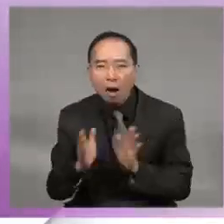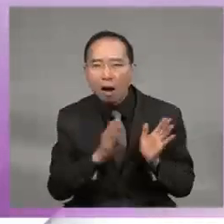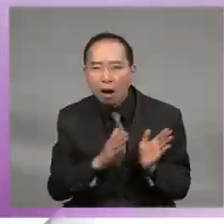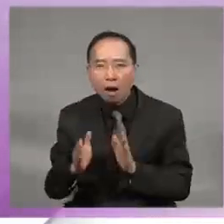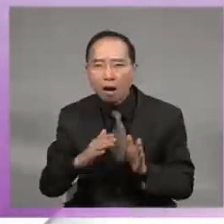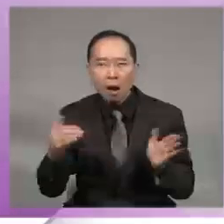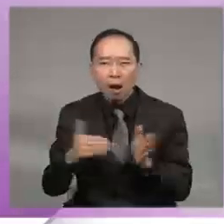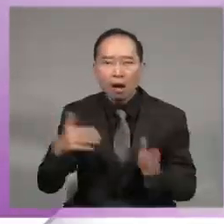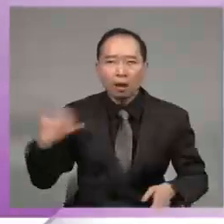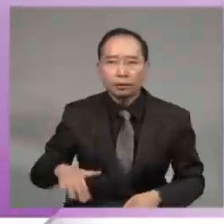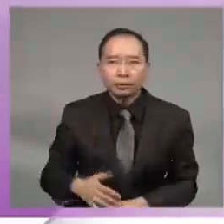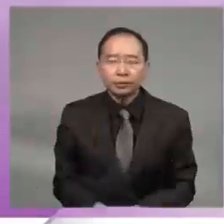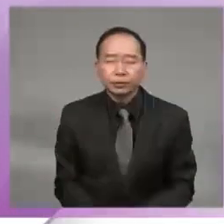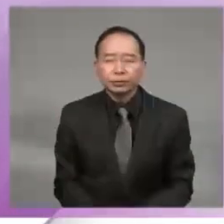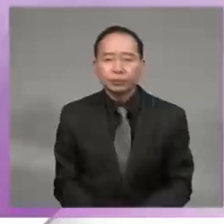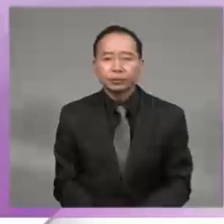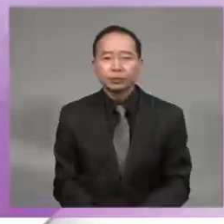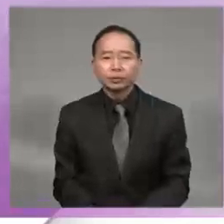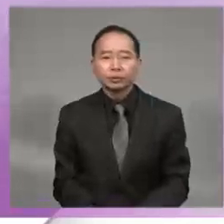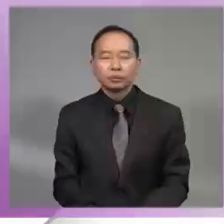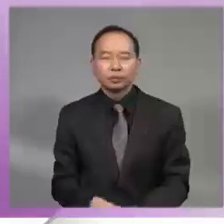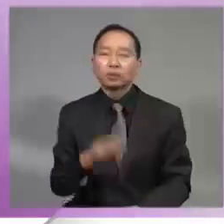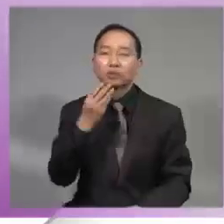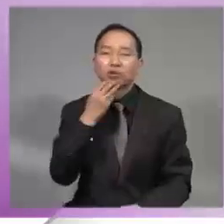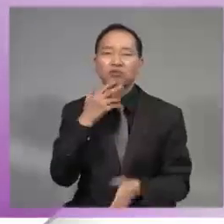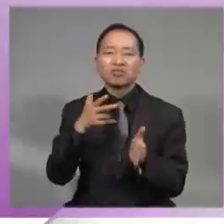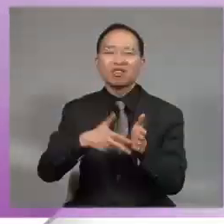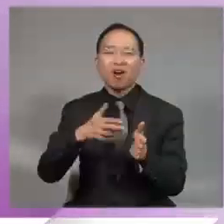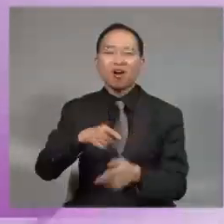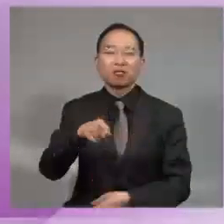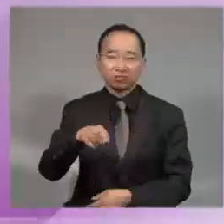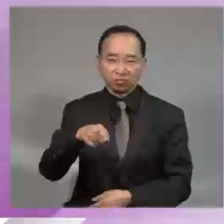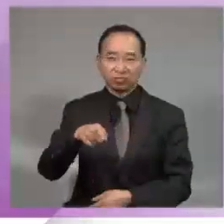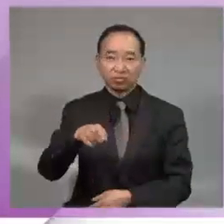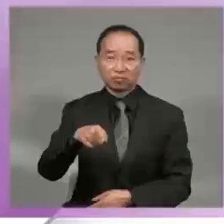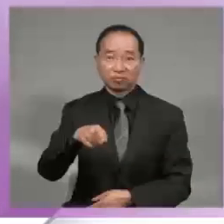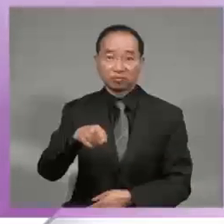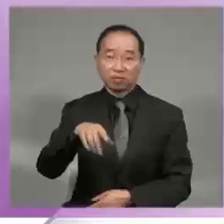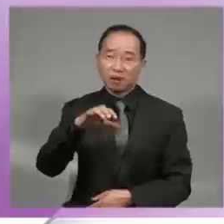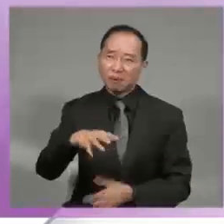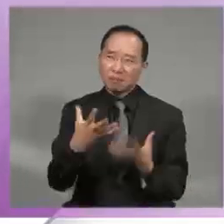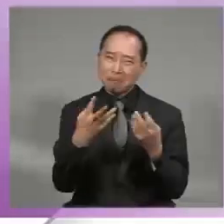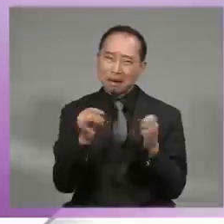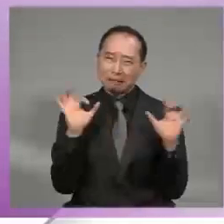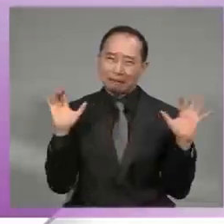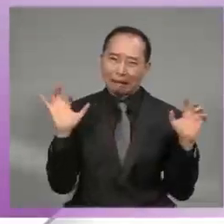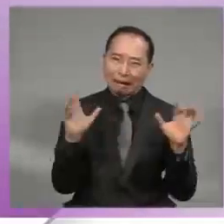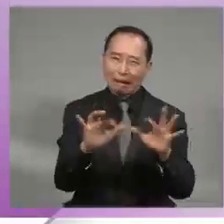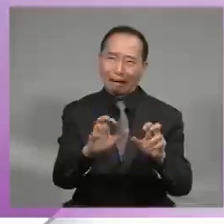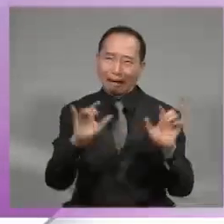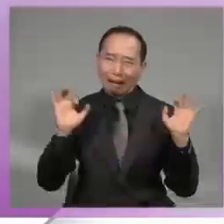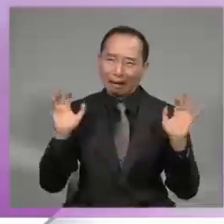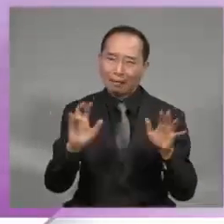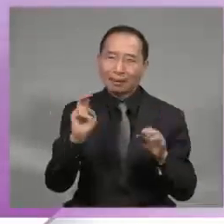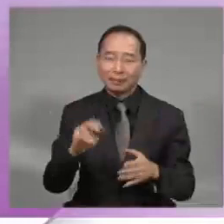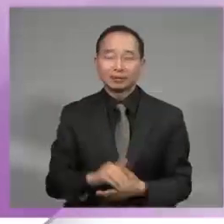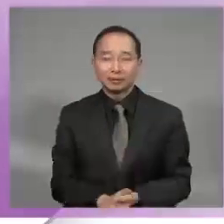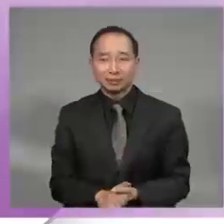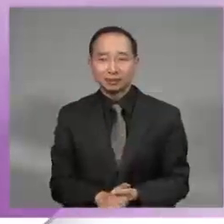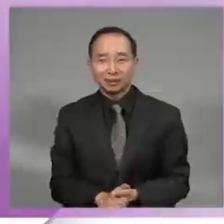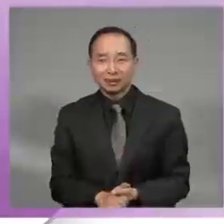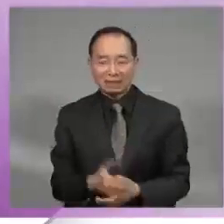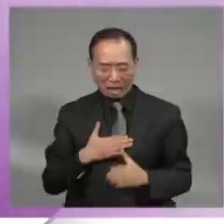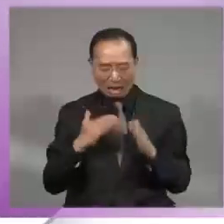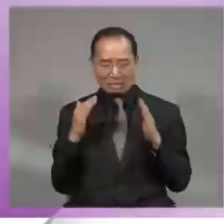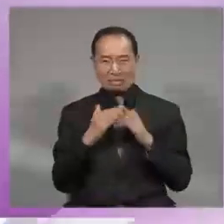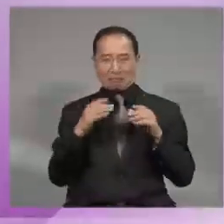같습니다. 네. 네. 특히나 이제 서울역이고 하기 때문에 예, 저곳에도 아마 예, 관외 투표용지가 많이